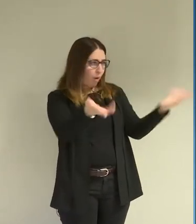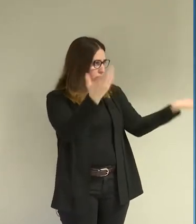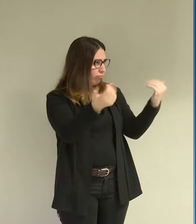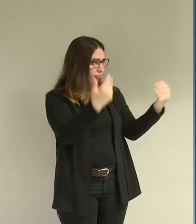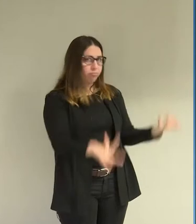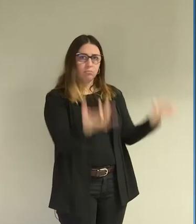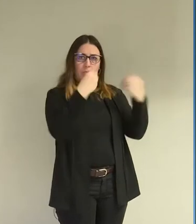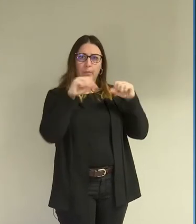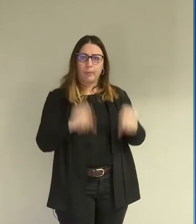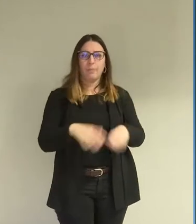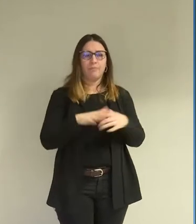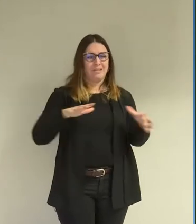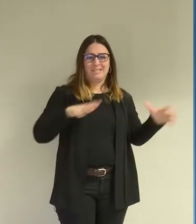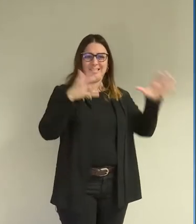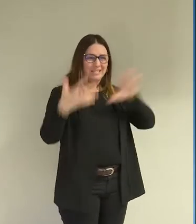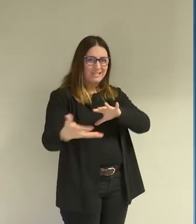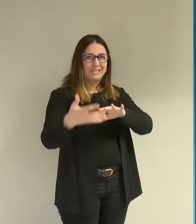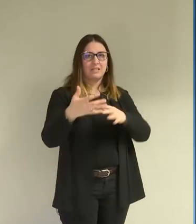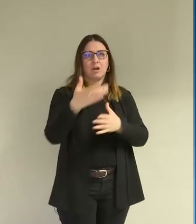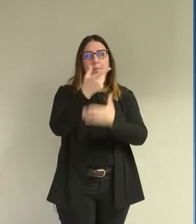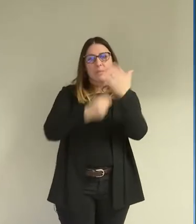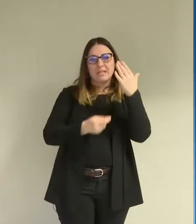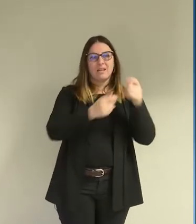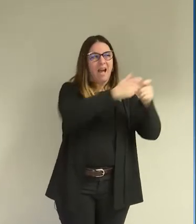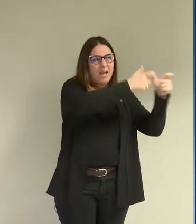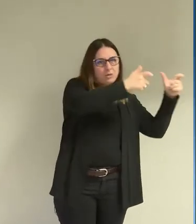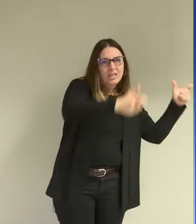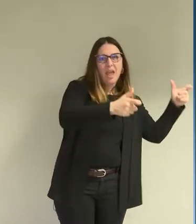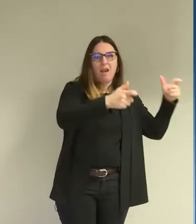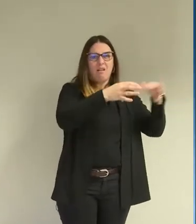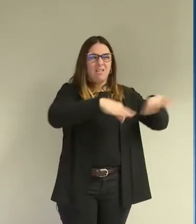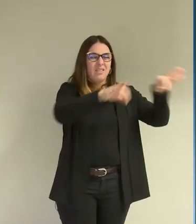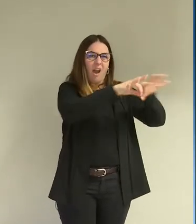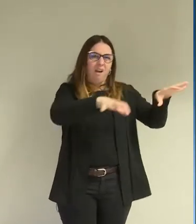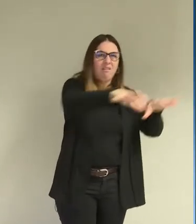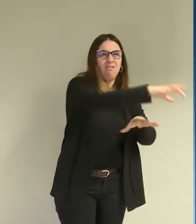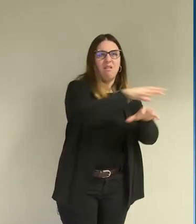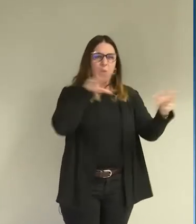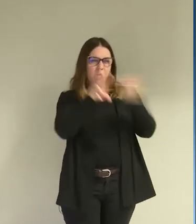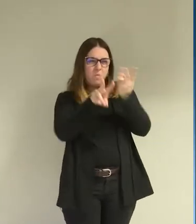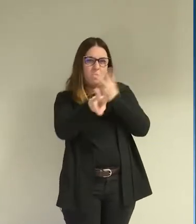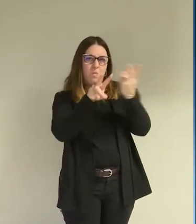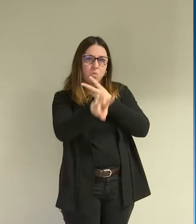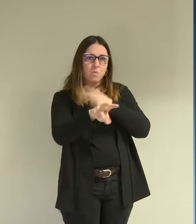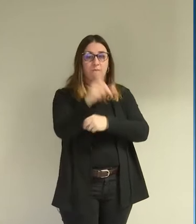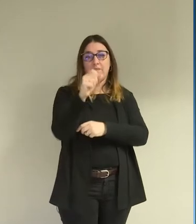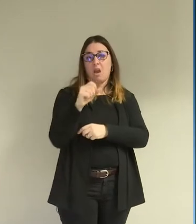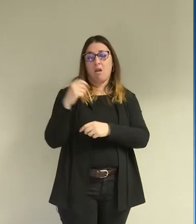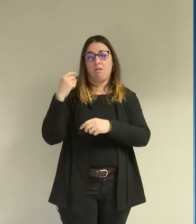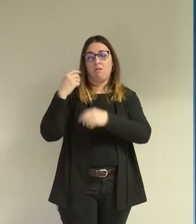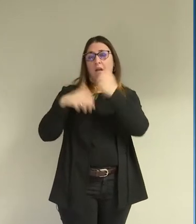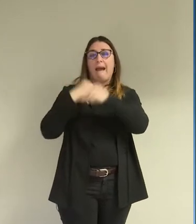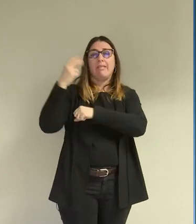transforme peu à peu ce secteur mixte entre tissu industriel grande friche infrastructures routières hérité des trente glorieuses zone